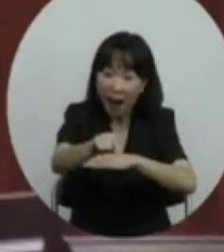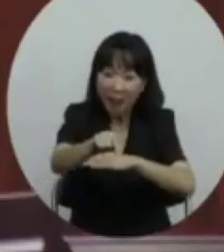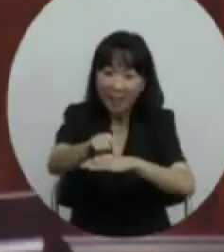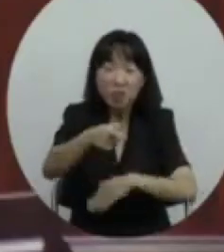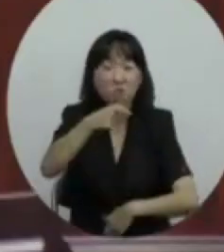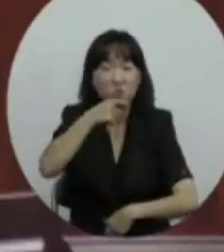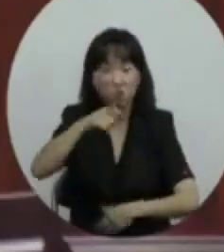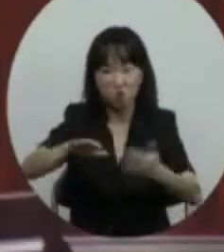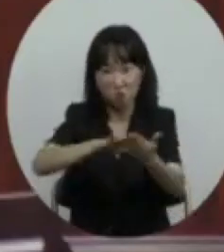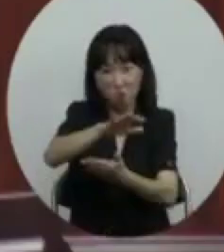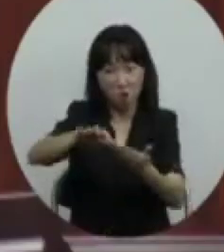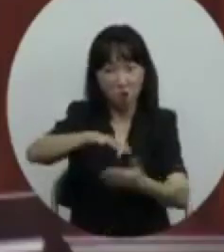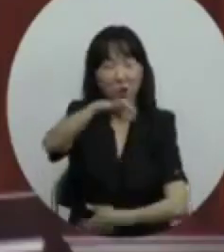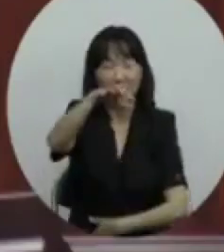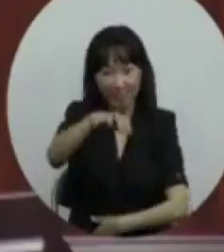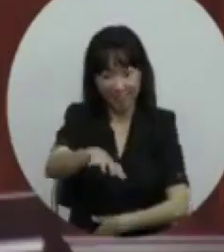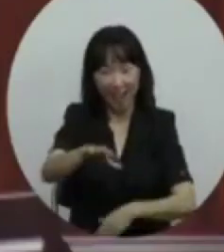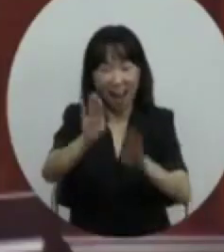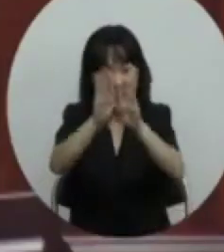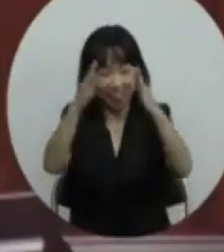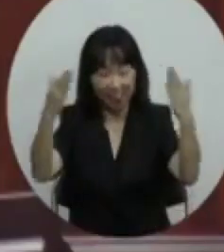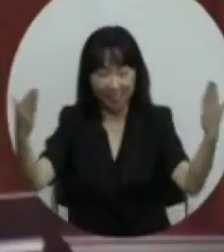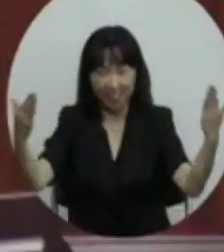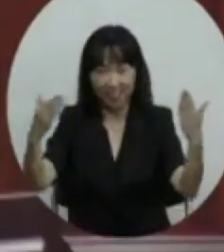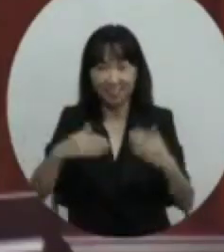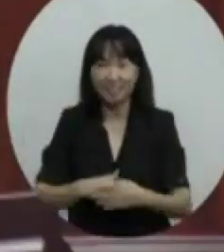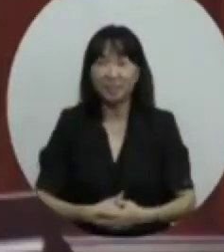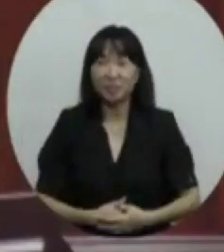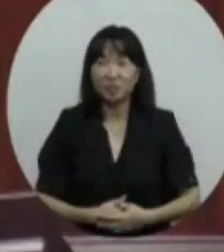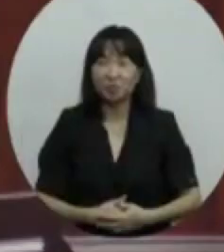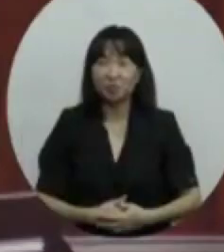물놀이장을 임시 개장하였습니다.